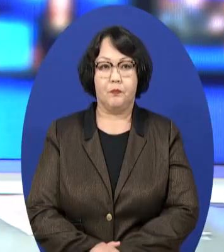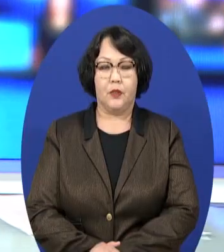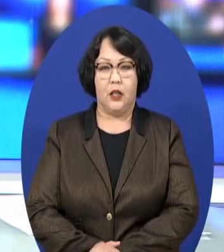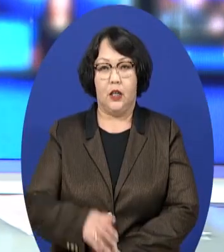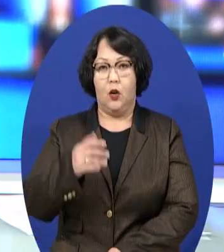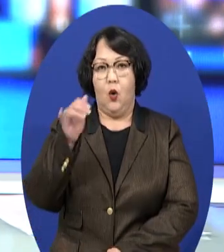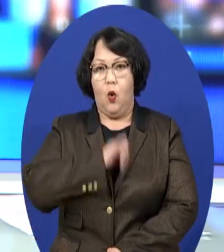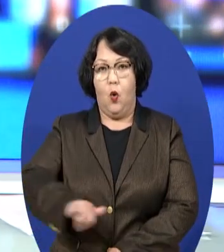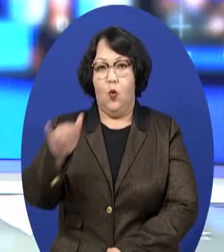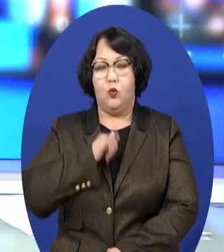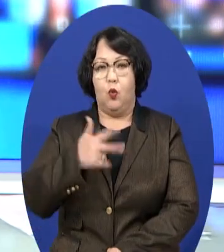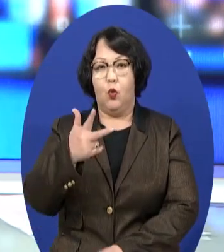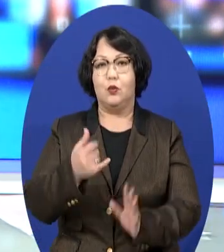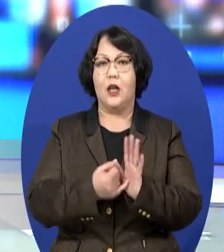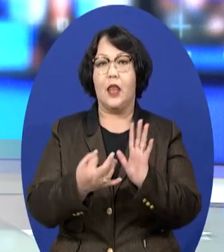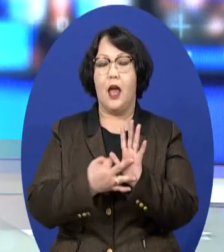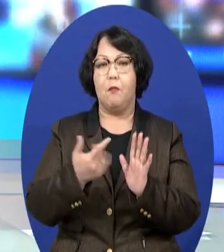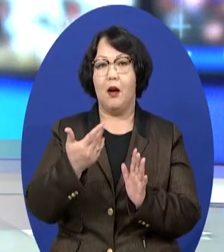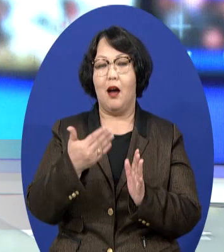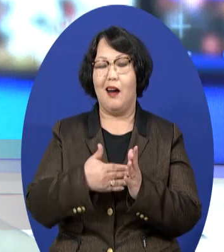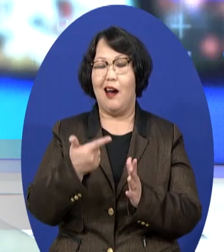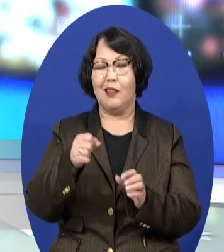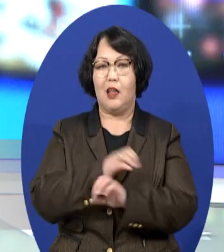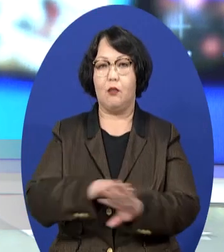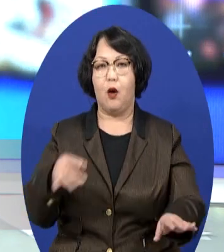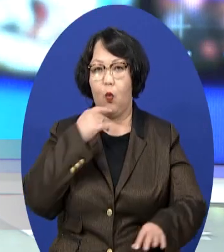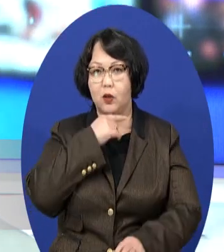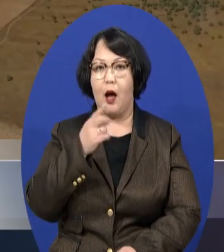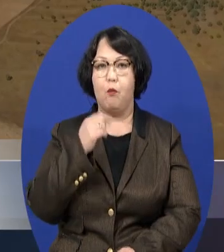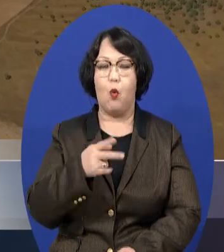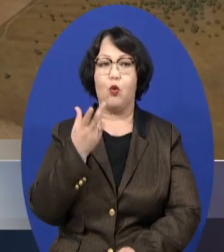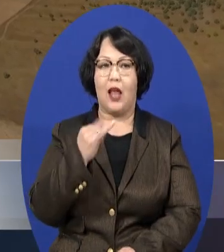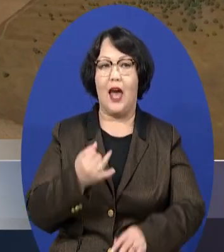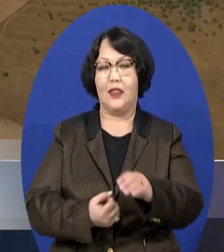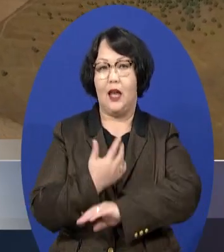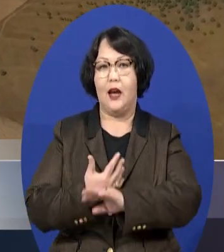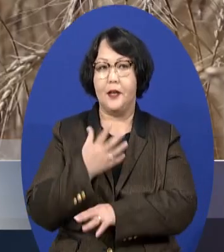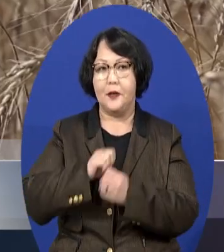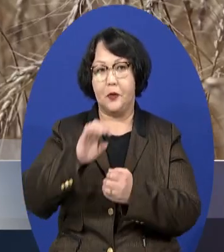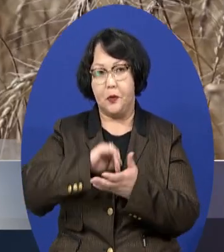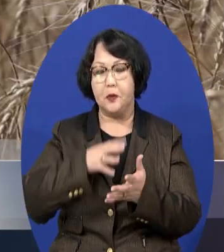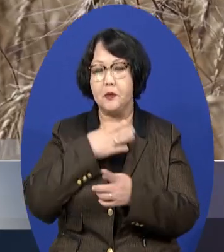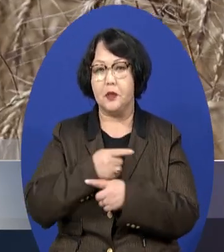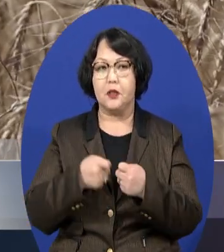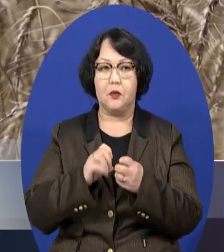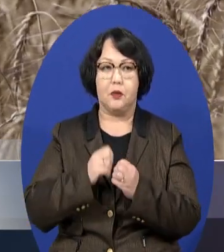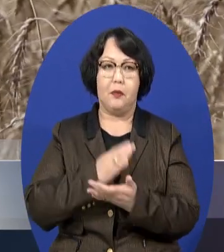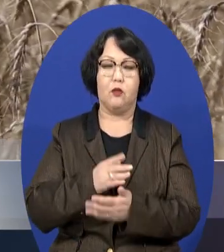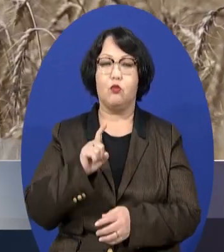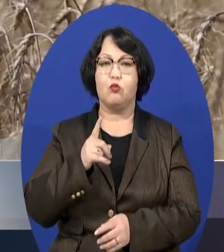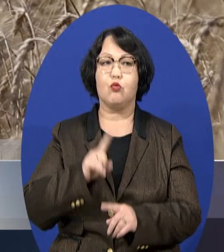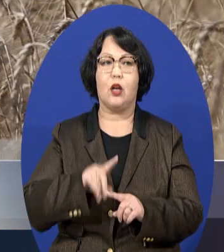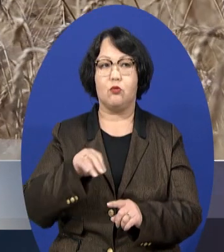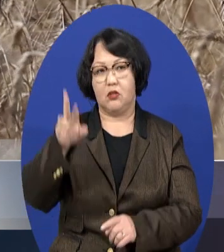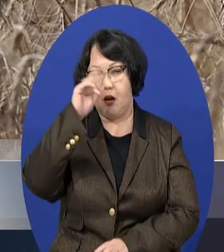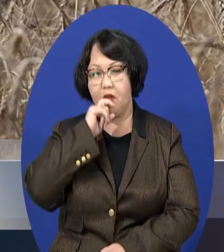Энэ онд улсын хэмжээнд 368 мянган гаад улаан буудайн тариалт хийх зорилт төвшүүлж, төлөвлөсөн хэмжээндээ хүрсэн тухай хүн судлаач хөнгө үйлдвэрийн яамнаас мэдээллээ.